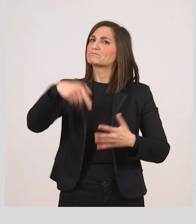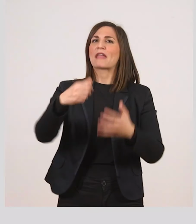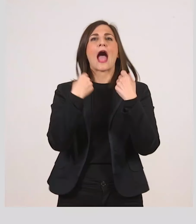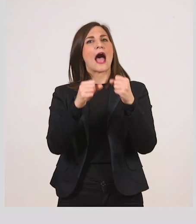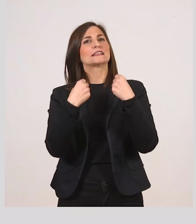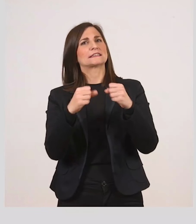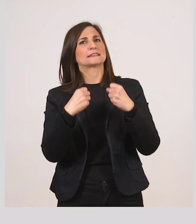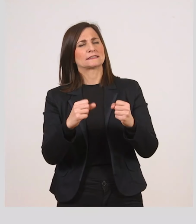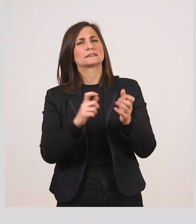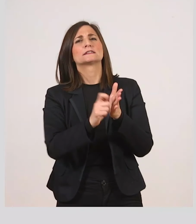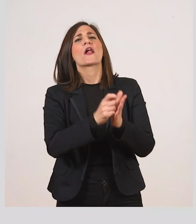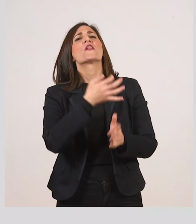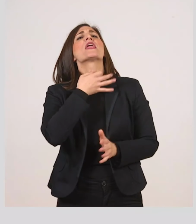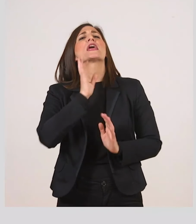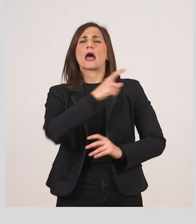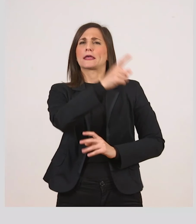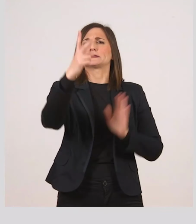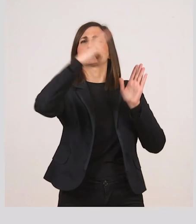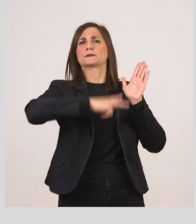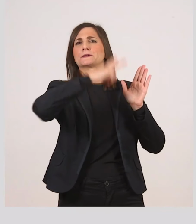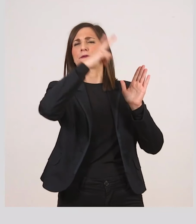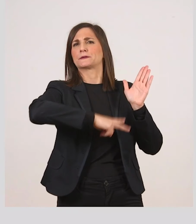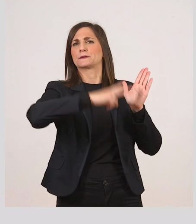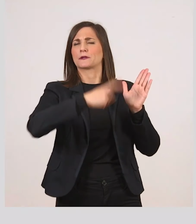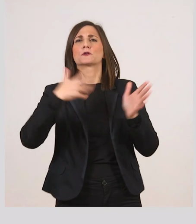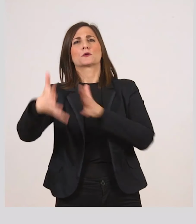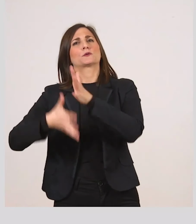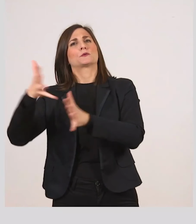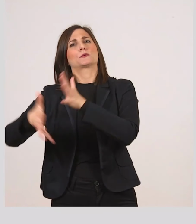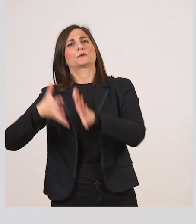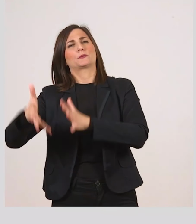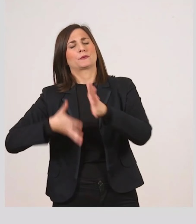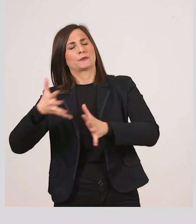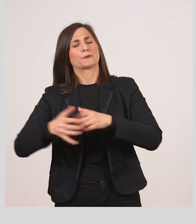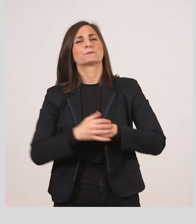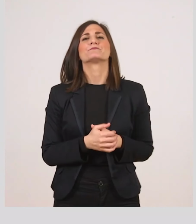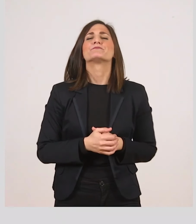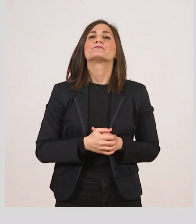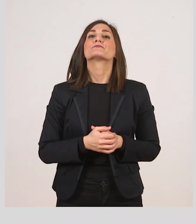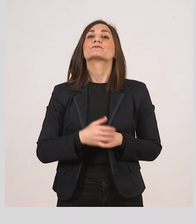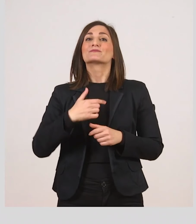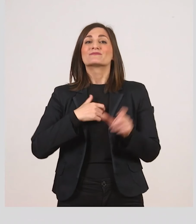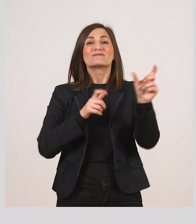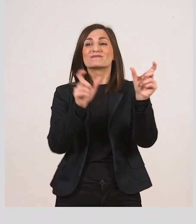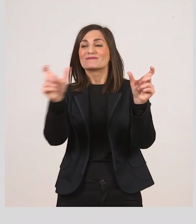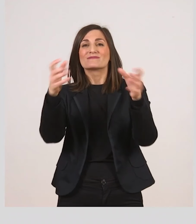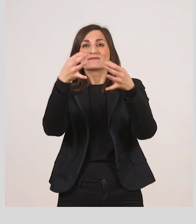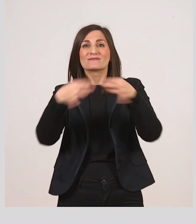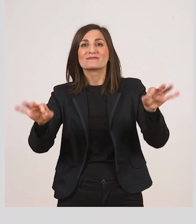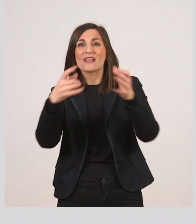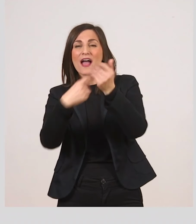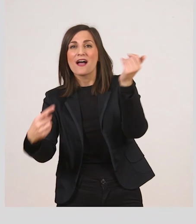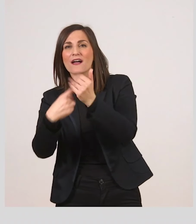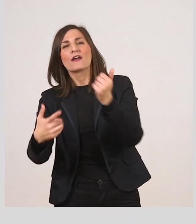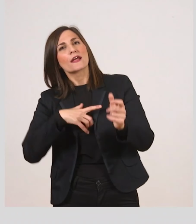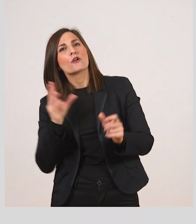εφαρμογή. Δεν θα χρειαστεί να γράψω τώρα. Εσείς θα βλέπετε τη διαφάνεια και θα τα λέμε προφορικά. Θέλω εδώ να βάλουμε την αντωνυμία που